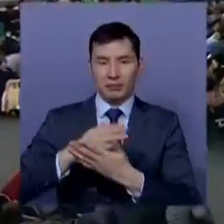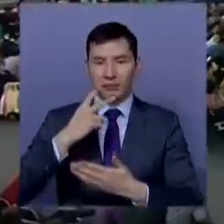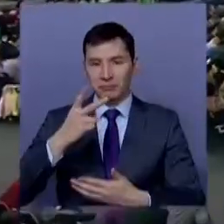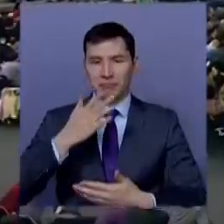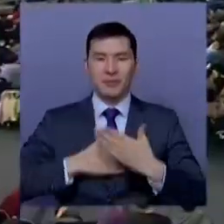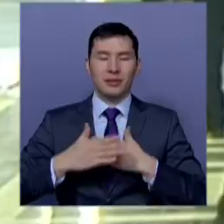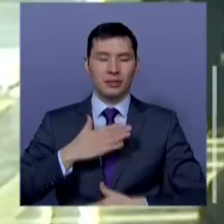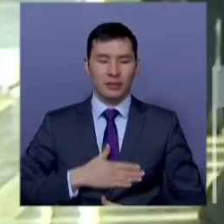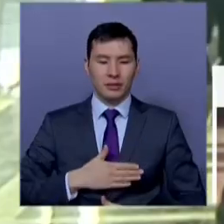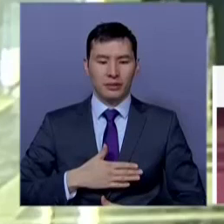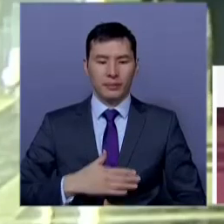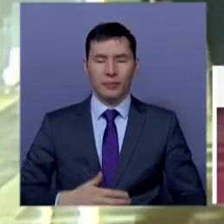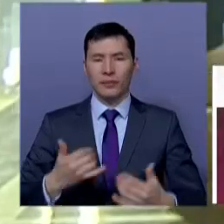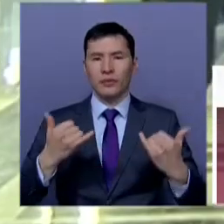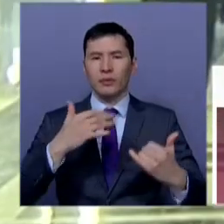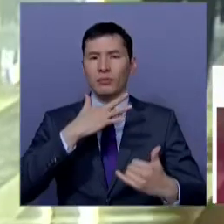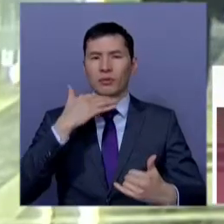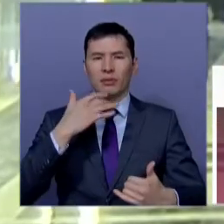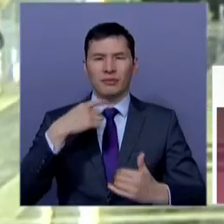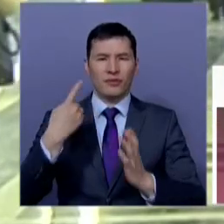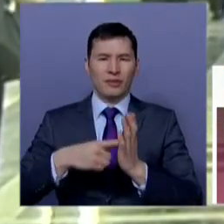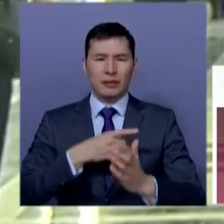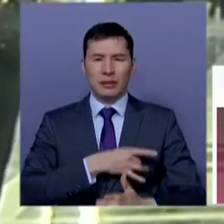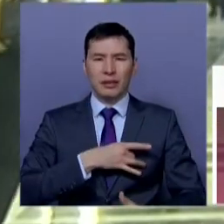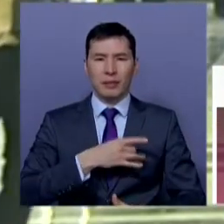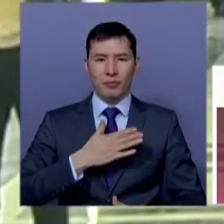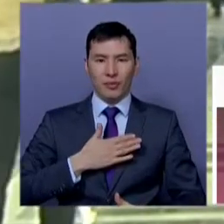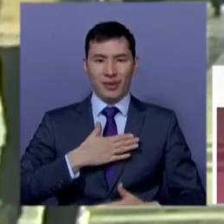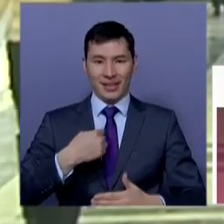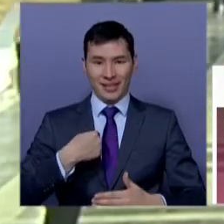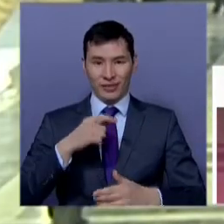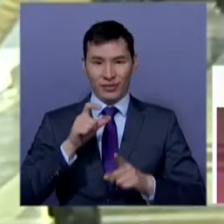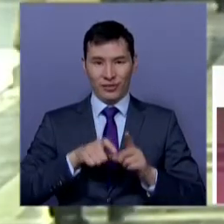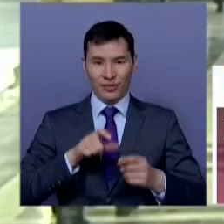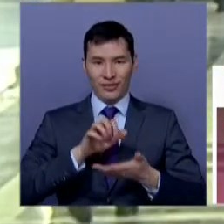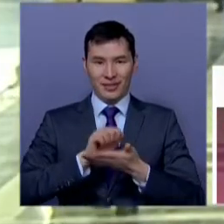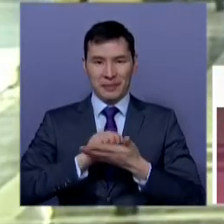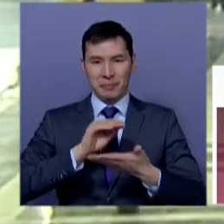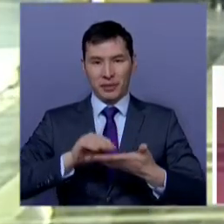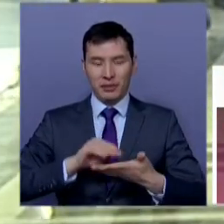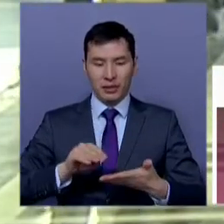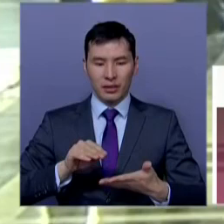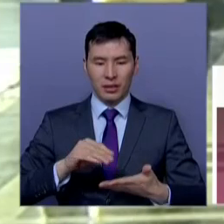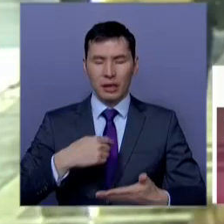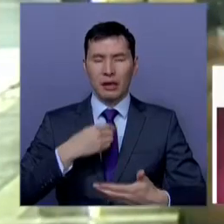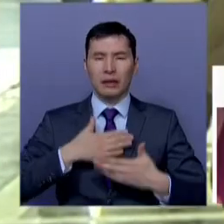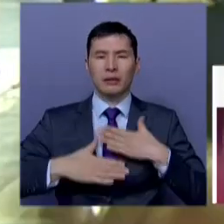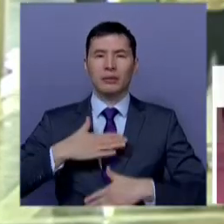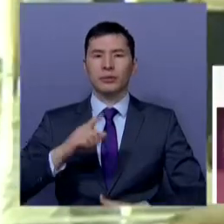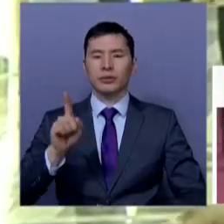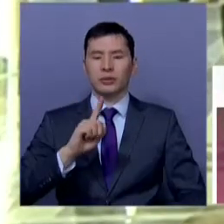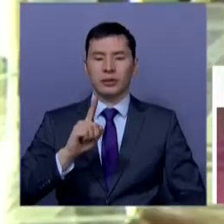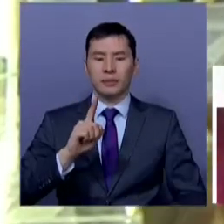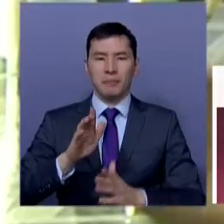біріншіден. Сосын бүгін көріп тұрсыз көп мәселелер көтерілді. Біріншіден мен өзім жазушы болғандықтан маған мен қуантып тұрғаны мына